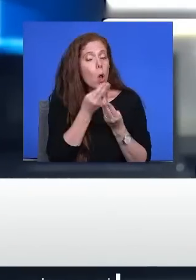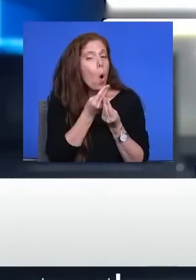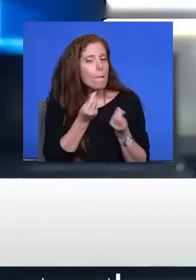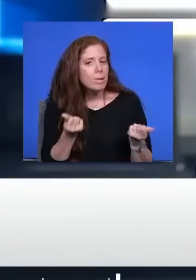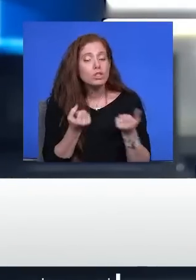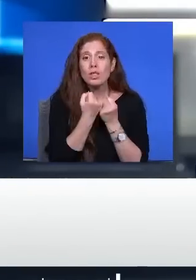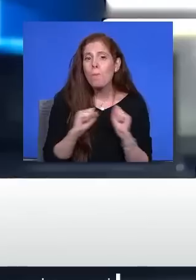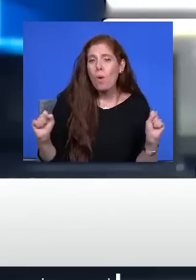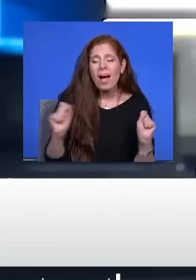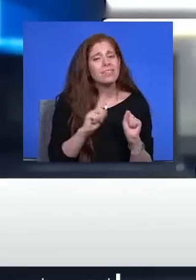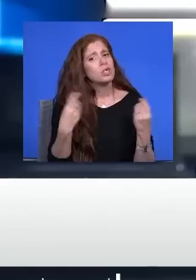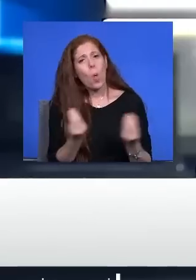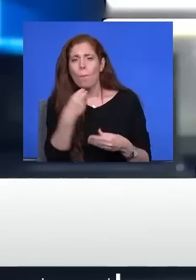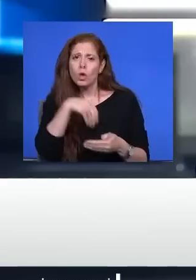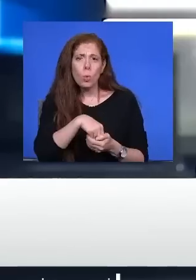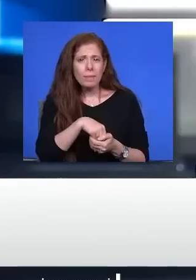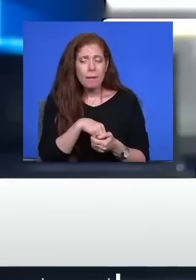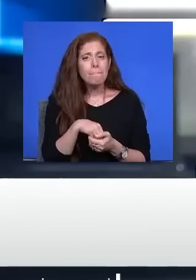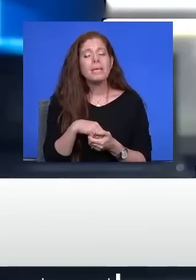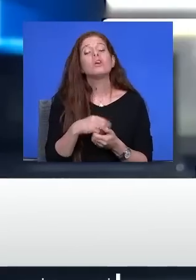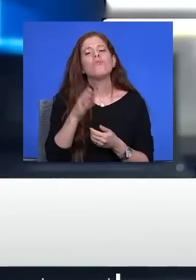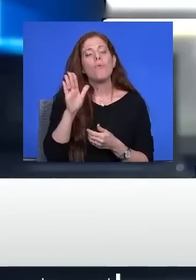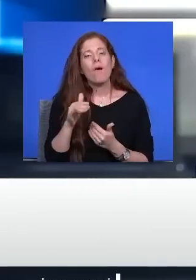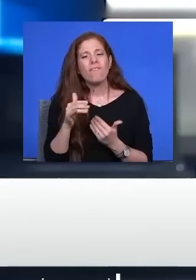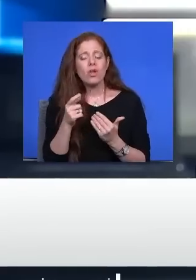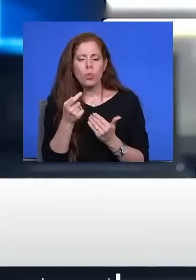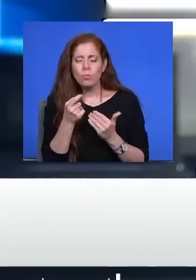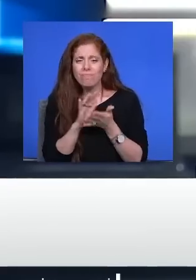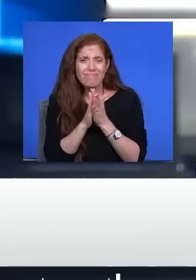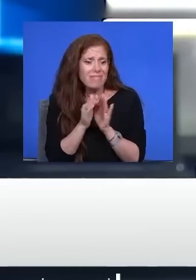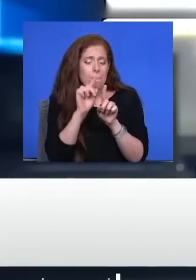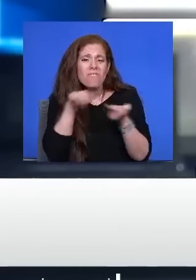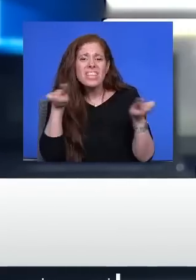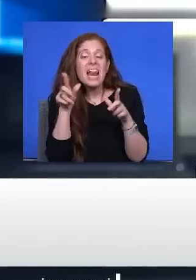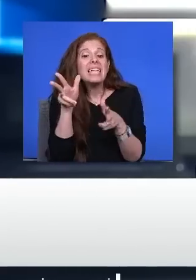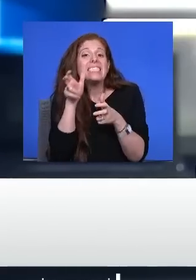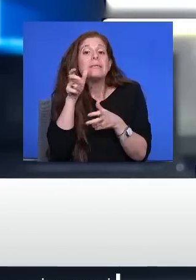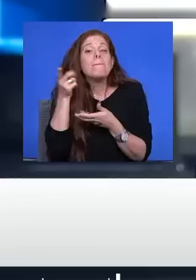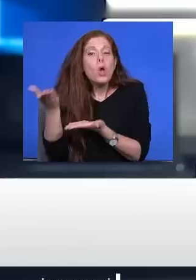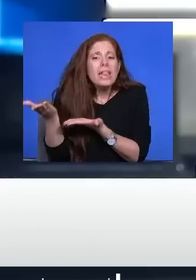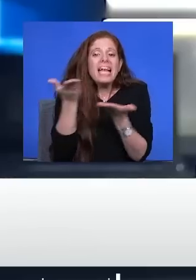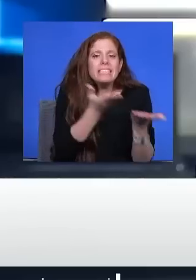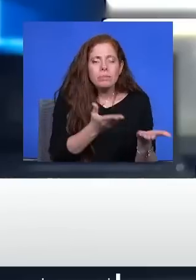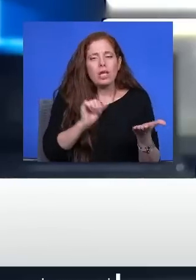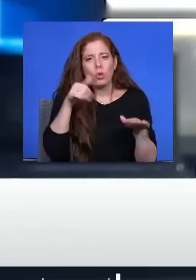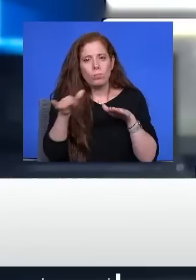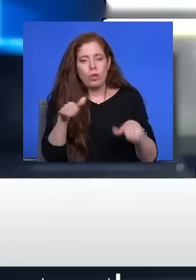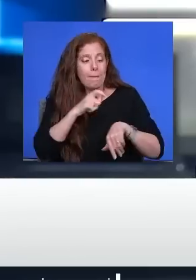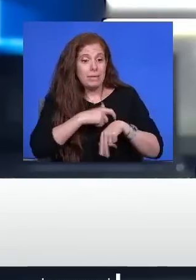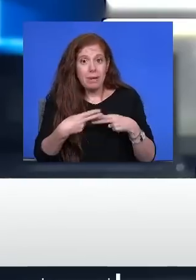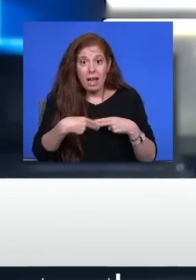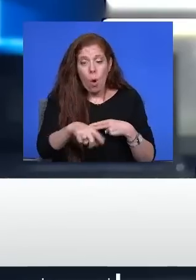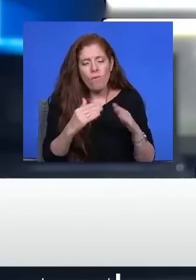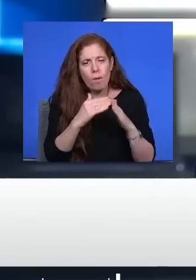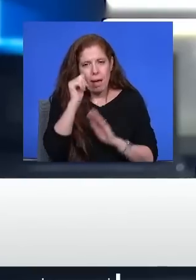לא עניין פנימי, הוא מנמיך ציפיות ואפילו מוריד אותן כמעט לחלוטין ביחס להזמנת ראש הממשלה נתניהו בזמן הקרוב לבית